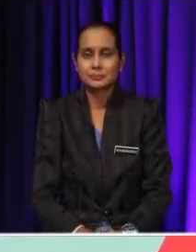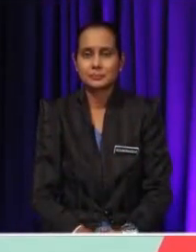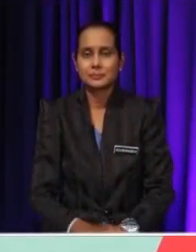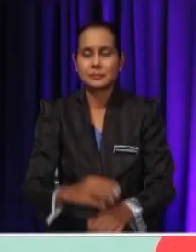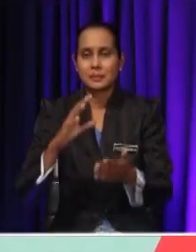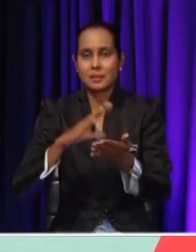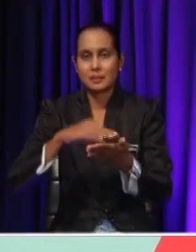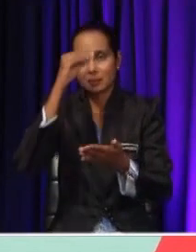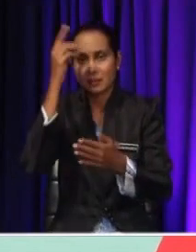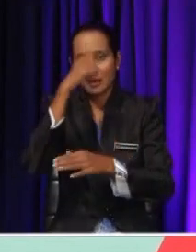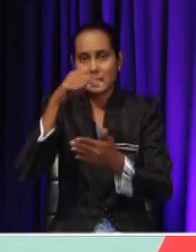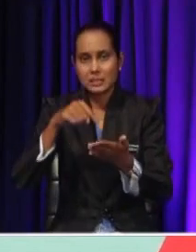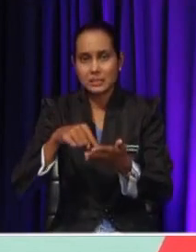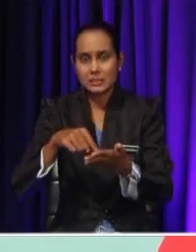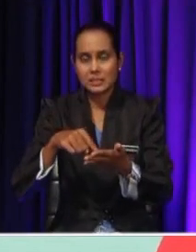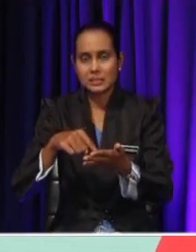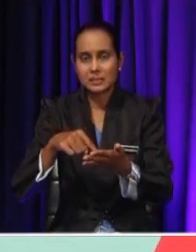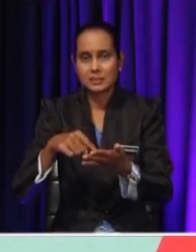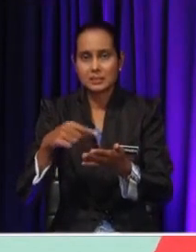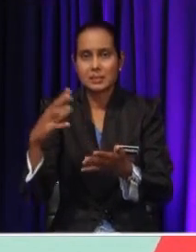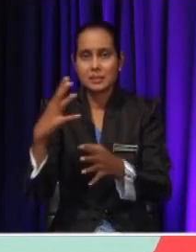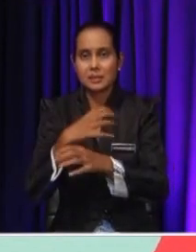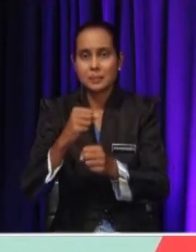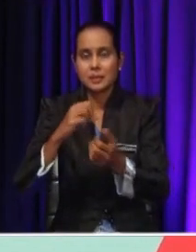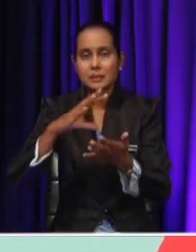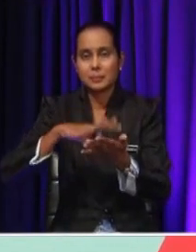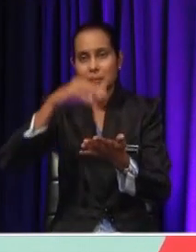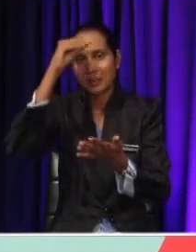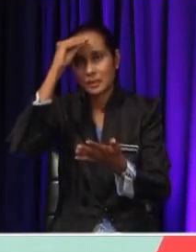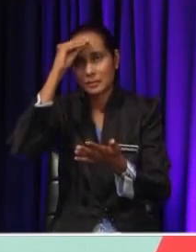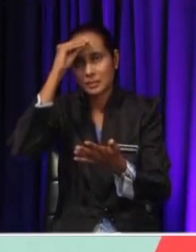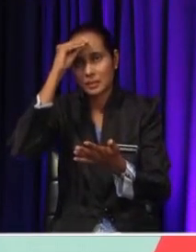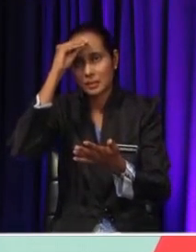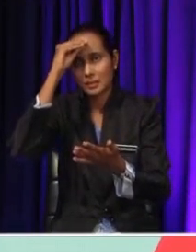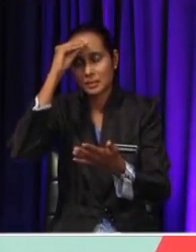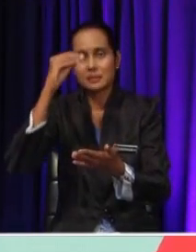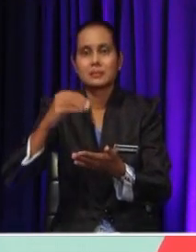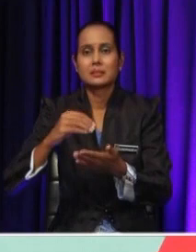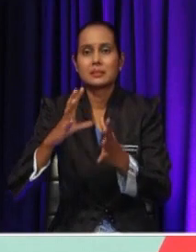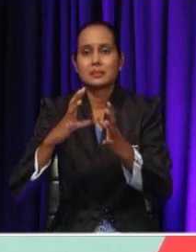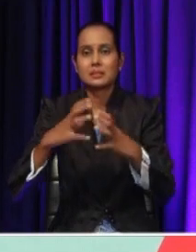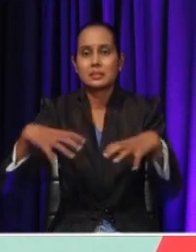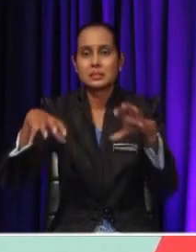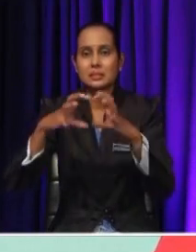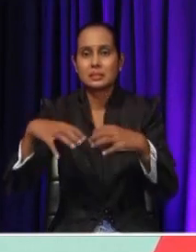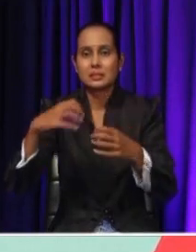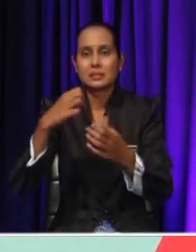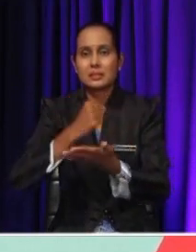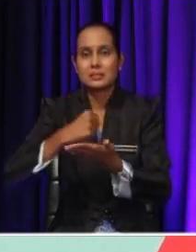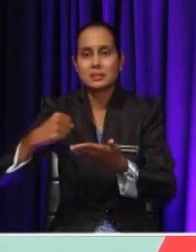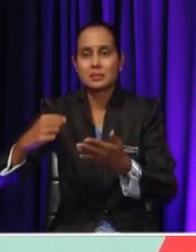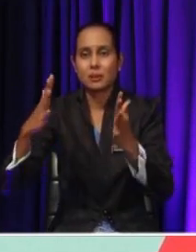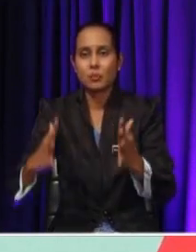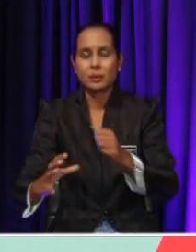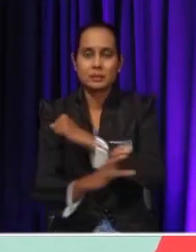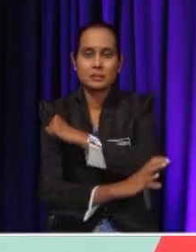pelajaran hari ini yang saya dapat mempelajari karya yang dihasilkan oleh sastrawan negara karya-karya mereka ini boleh dijadikan